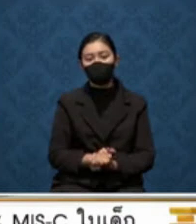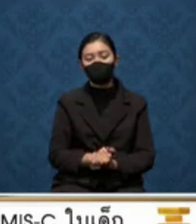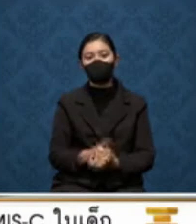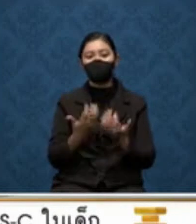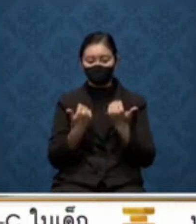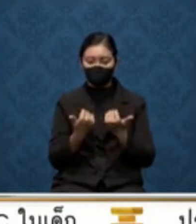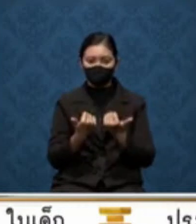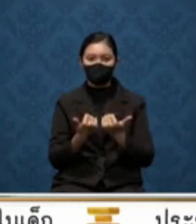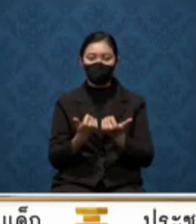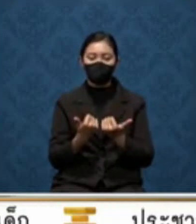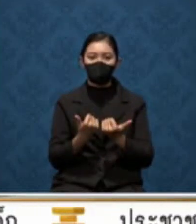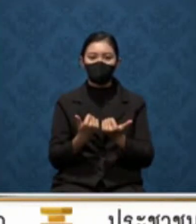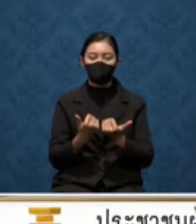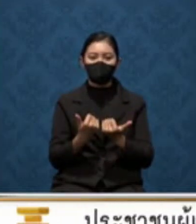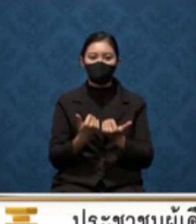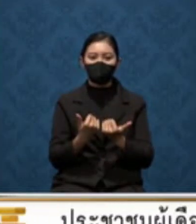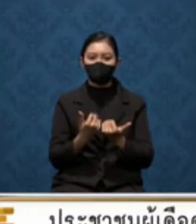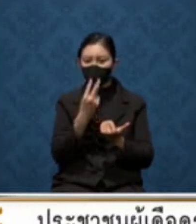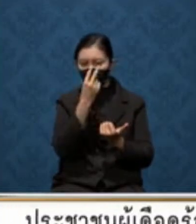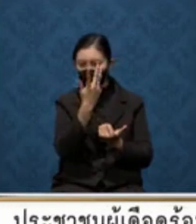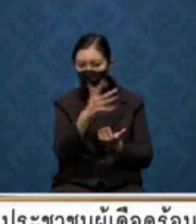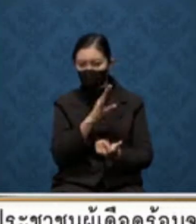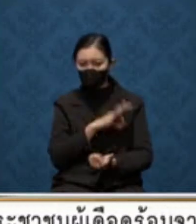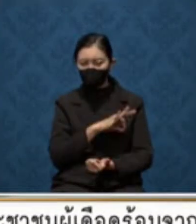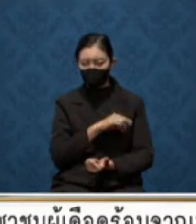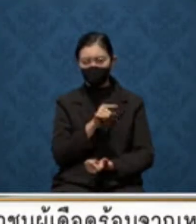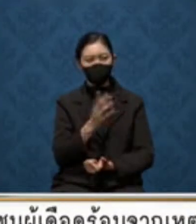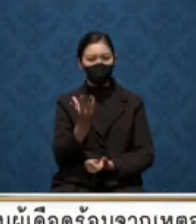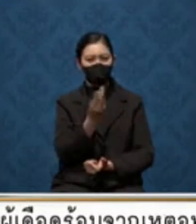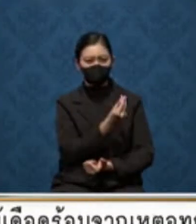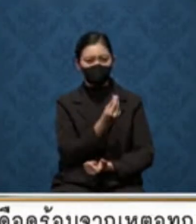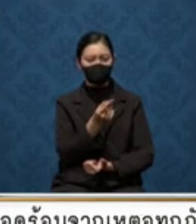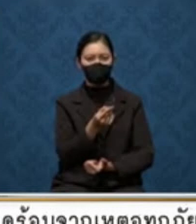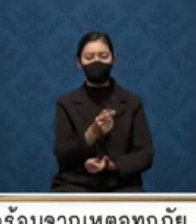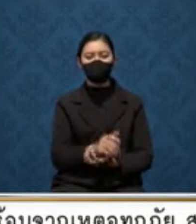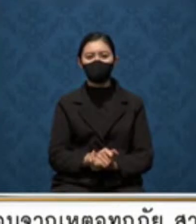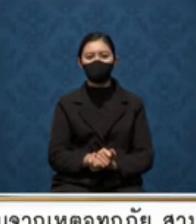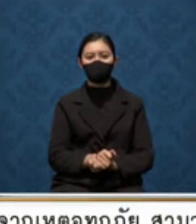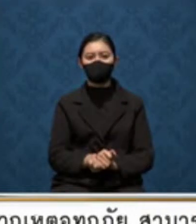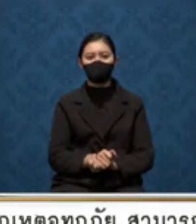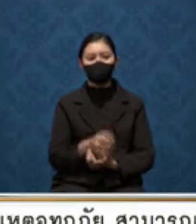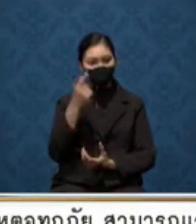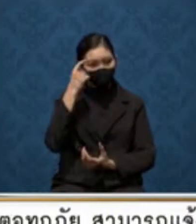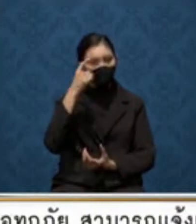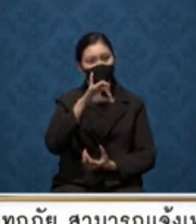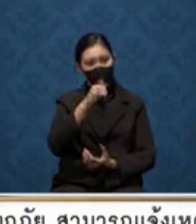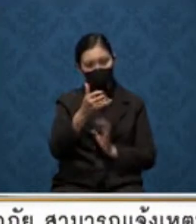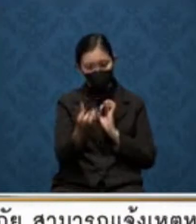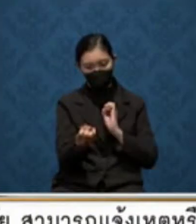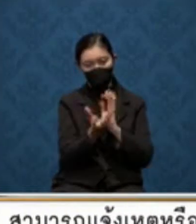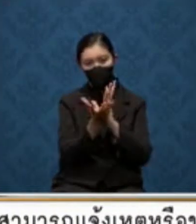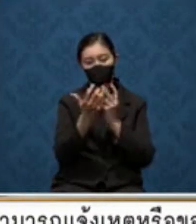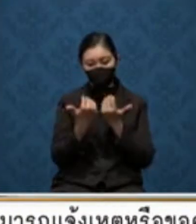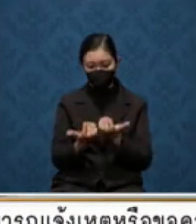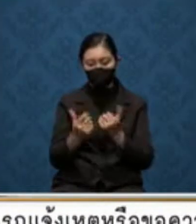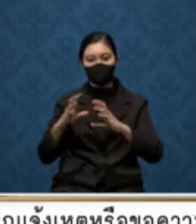ใหเหนขวามที่มีความเรงรีบอาจจะเพื่อให้มผลกระทบกับกระบวนการพจารณาในสภาผู้แทนรัส